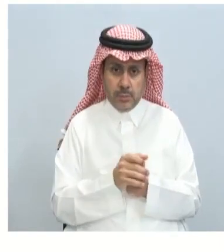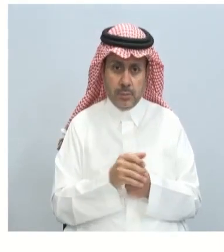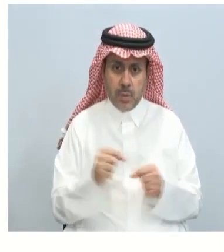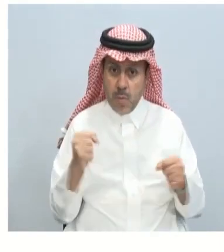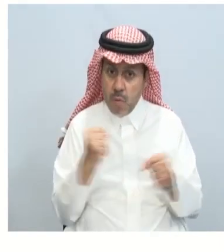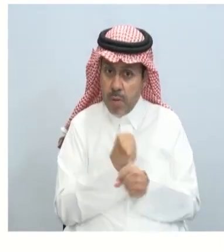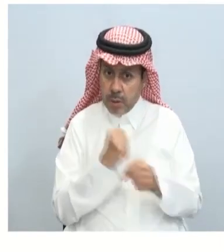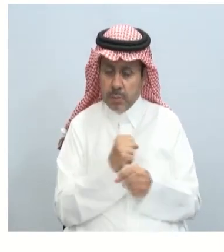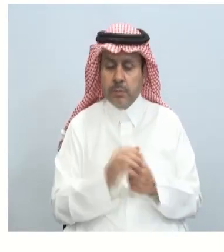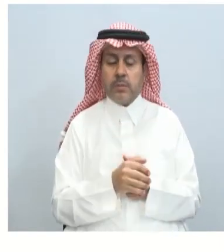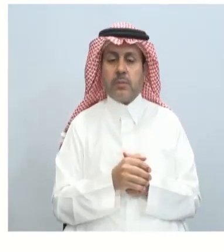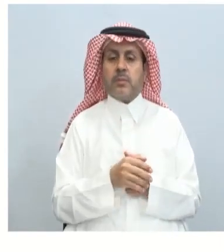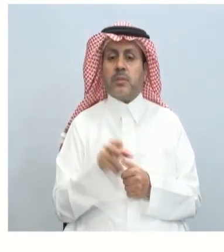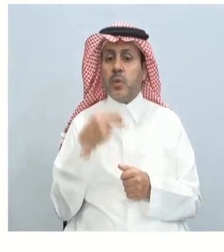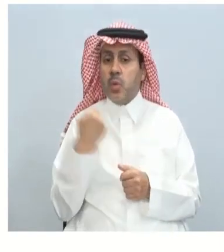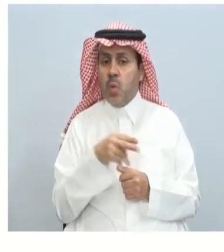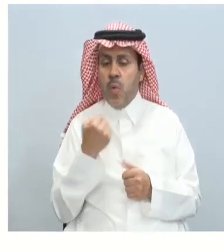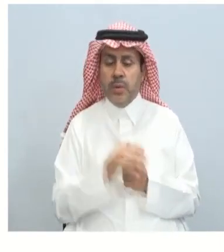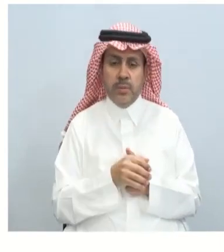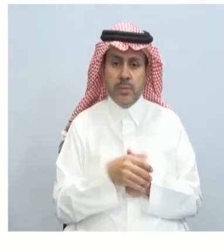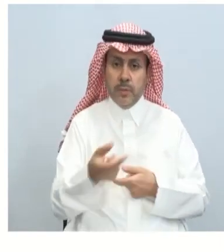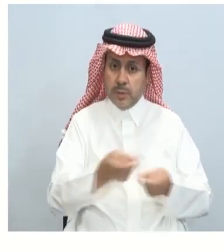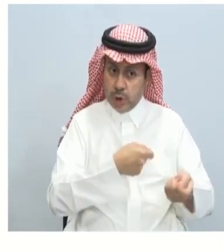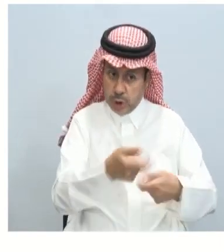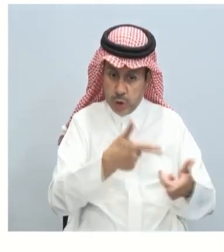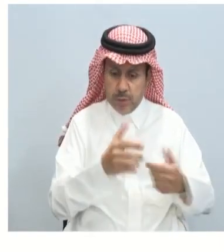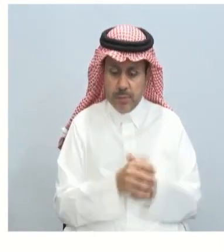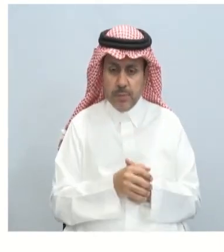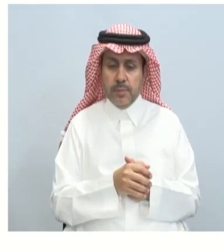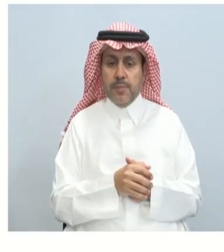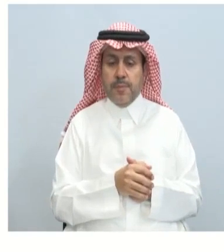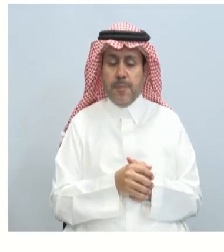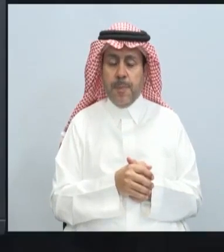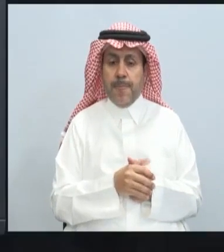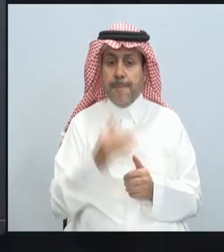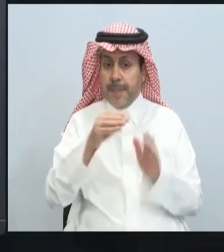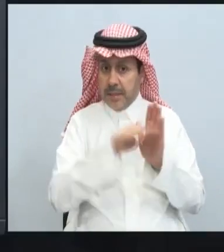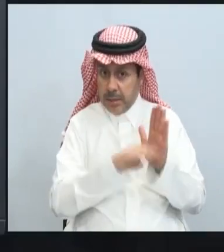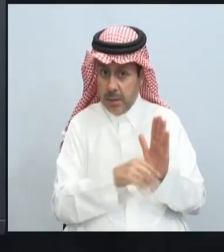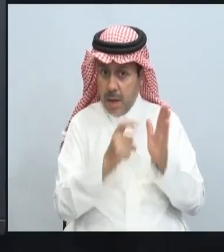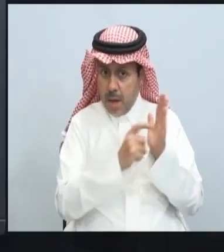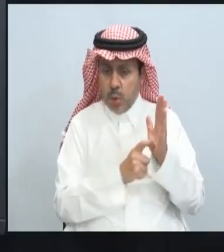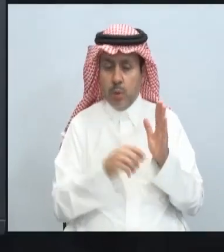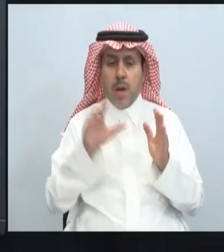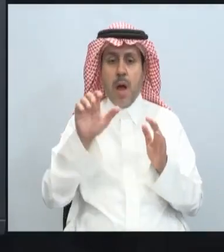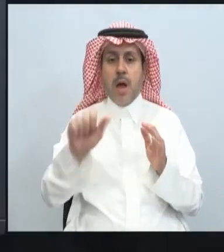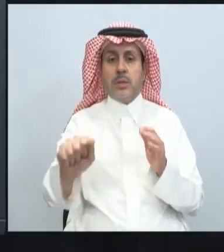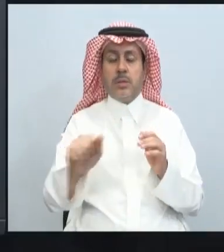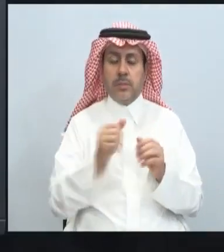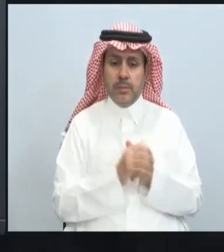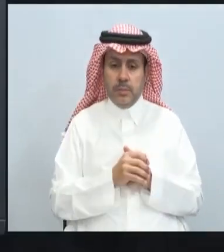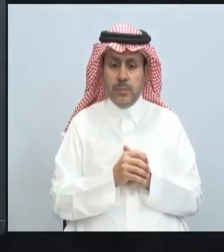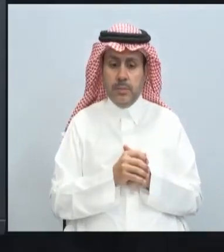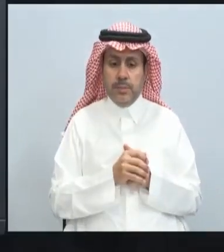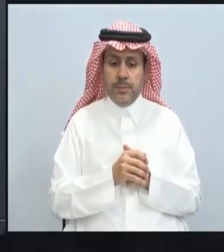لاي نشاط تجاري فهذا يندرج تحت اي قانون يندرج تحت القانون الخاصه فهنا القانون